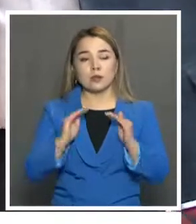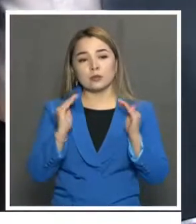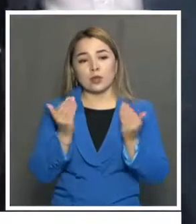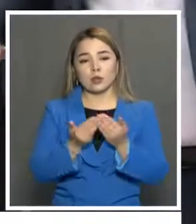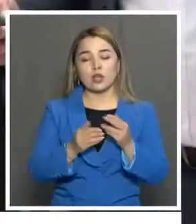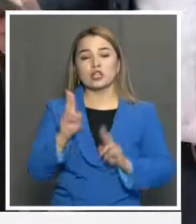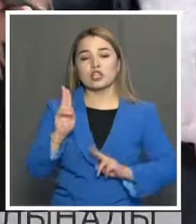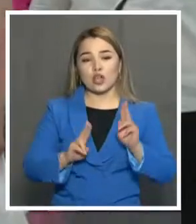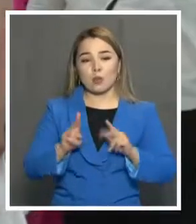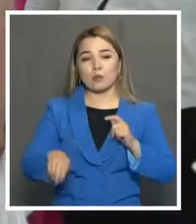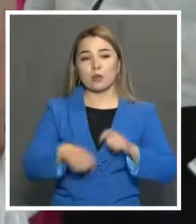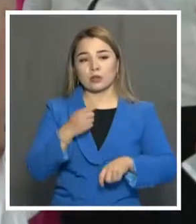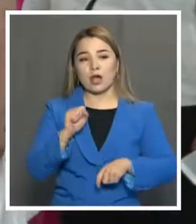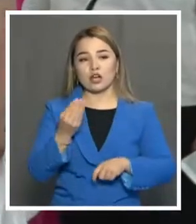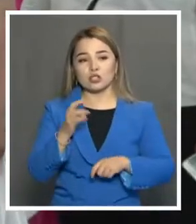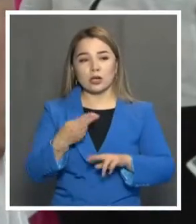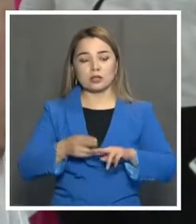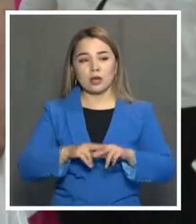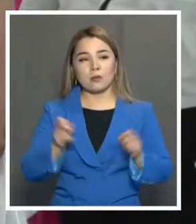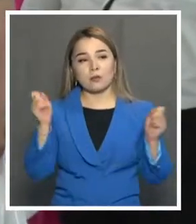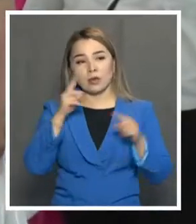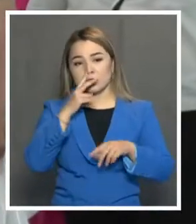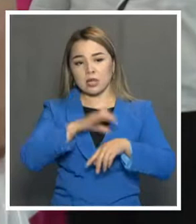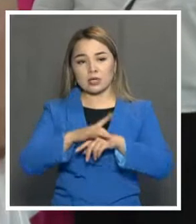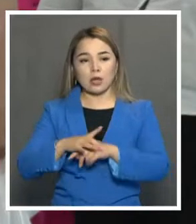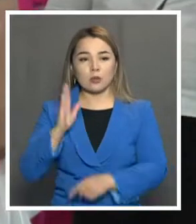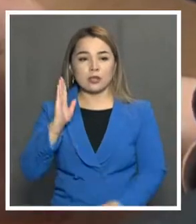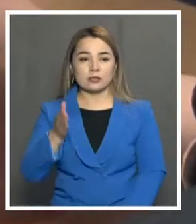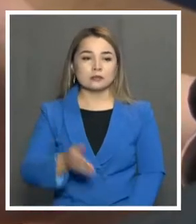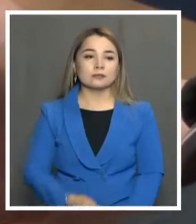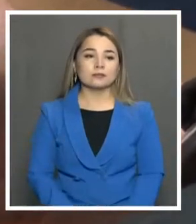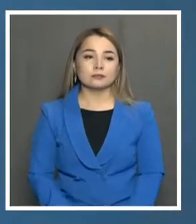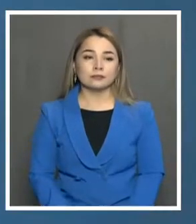ашық ақпараттық платформасы арқылы анықталады.